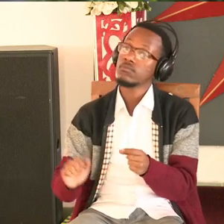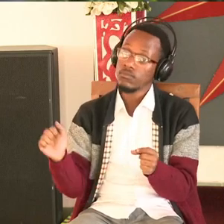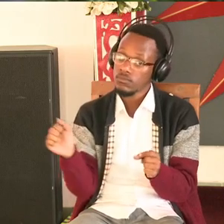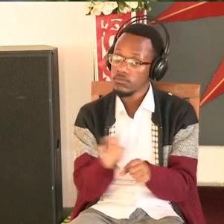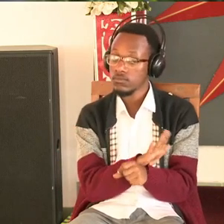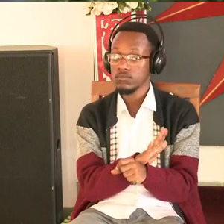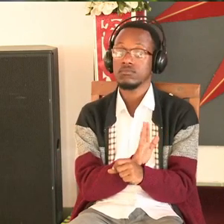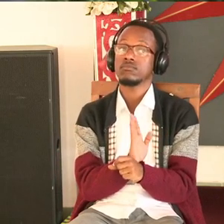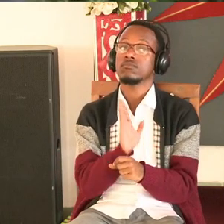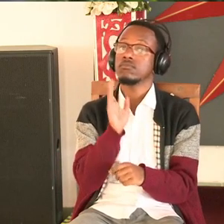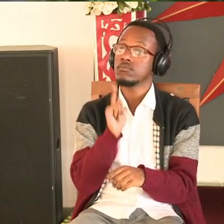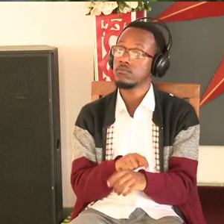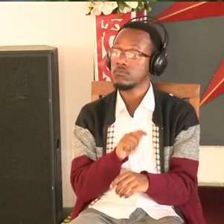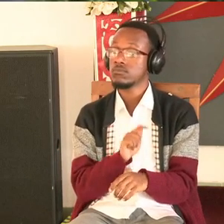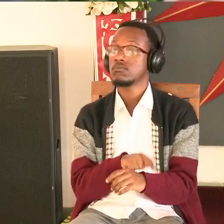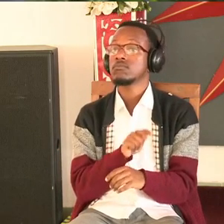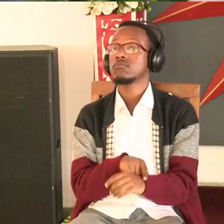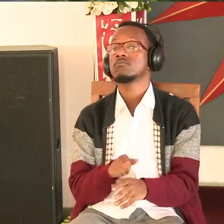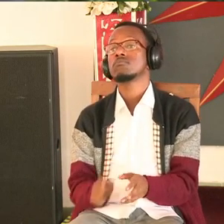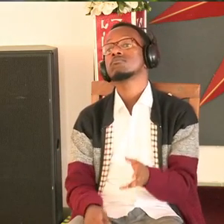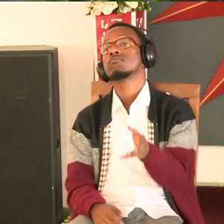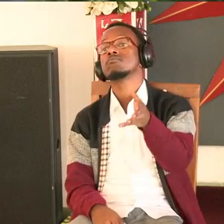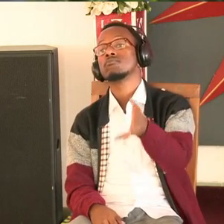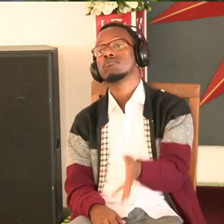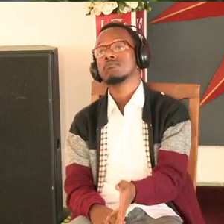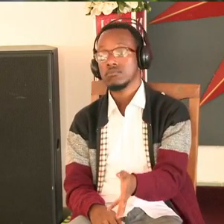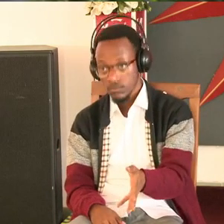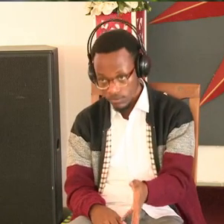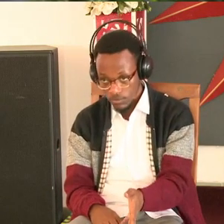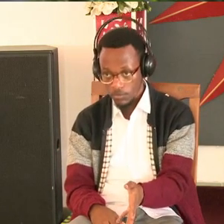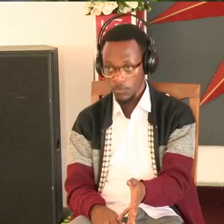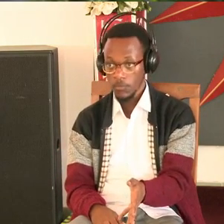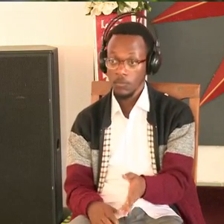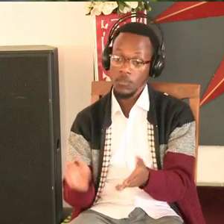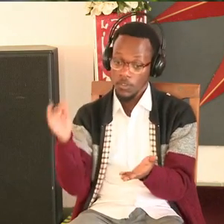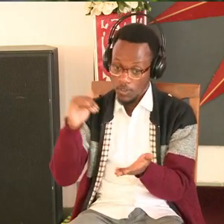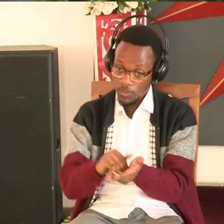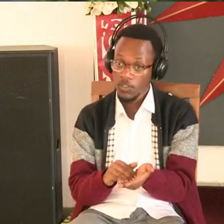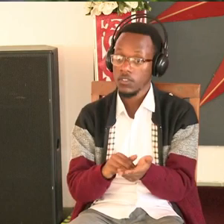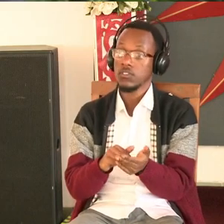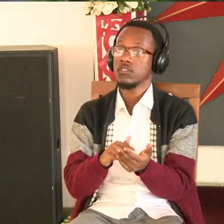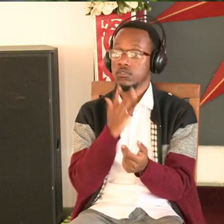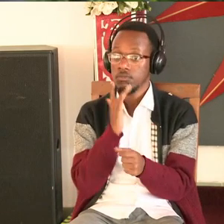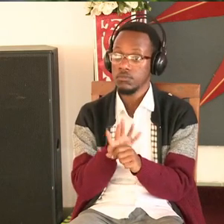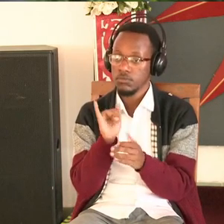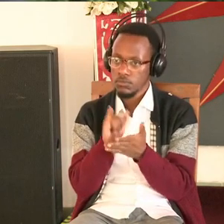isezerano ryasohoye muri iki gihe cyacu, et qui continue kandi ririmo